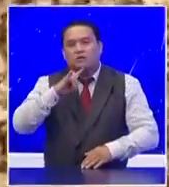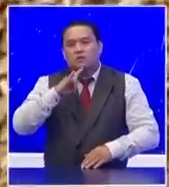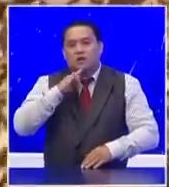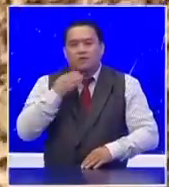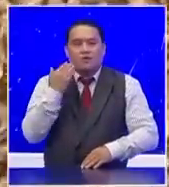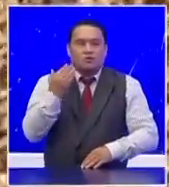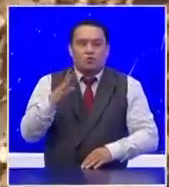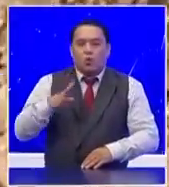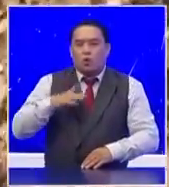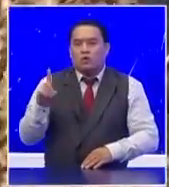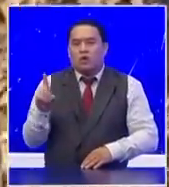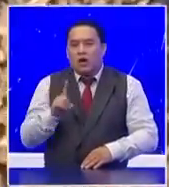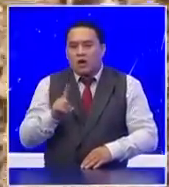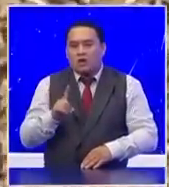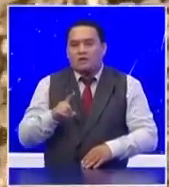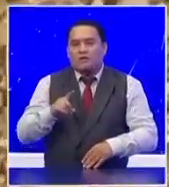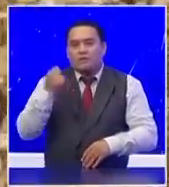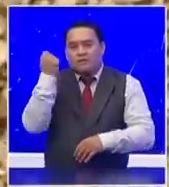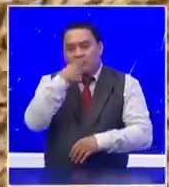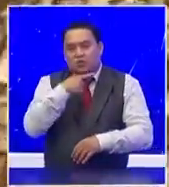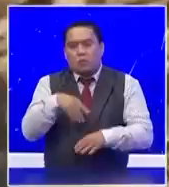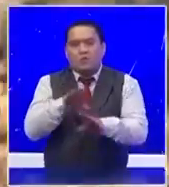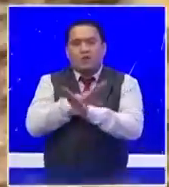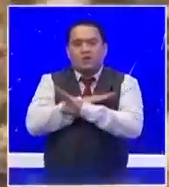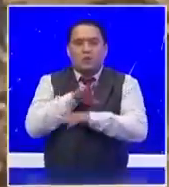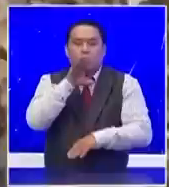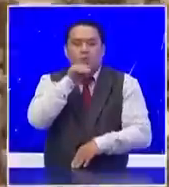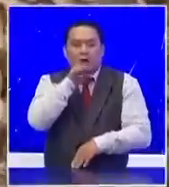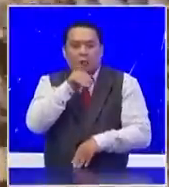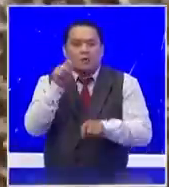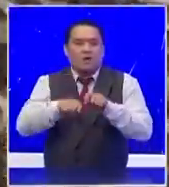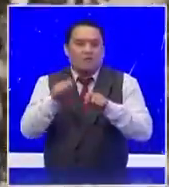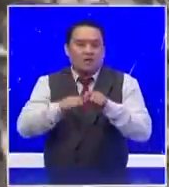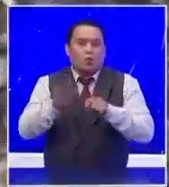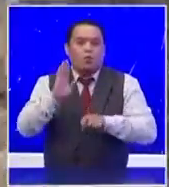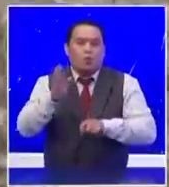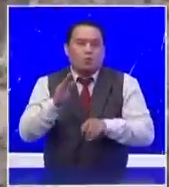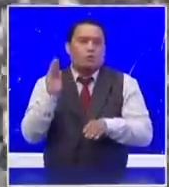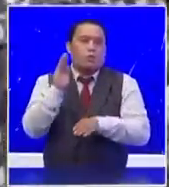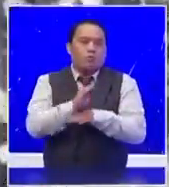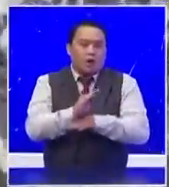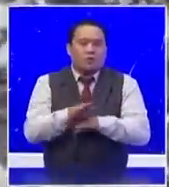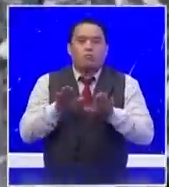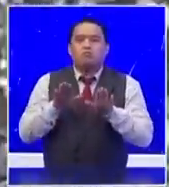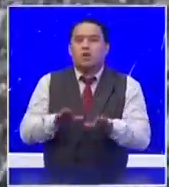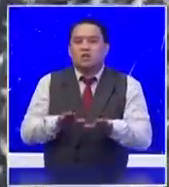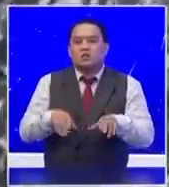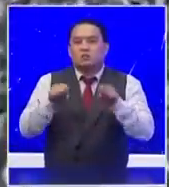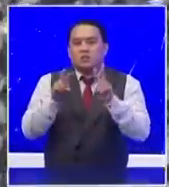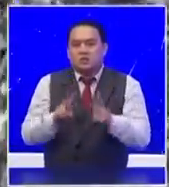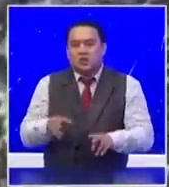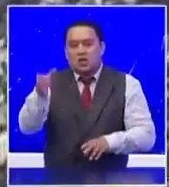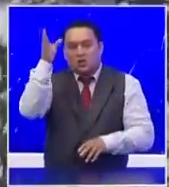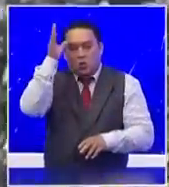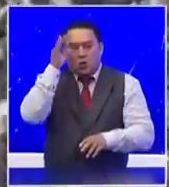Сакен Дильдахмет отметил, что для выяснения причин гибели птиц проведут проверку. Дополнительно на место отправятся сотрудники